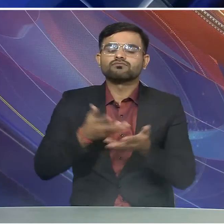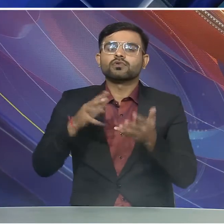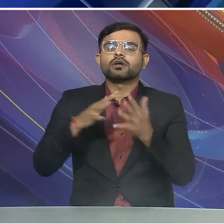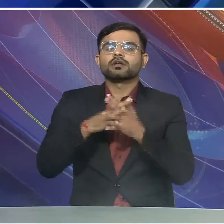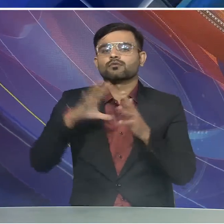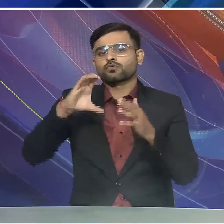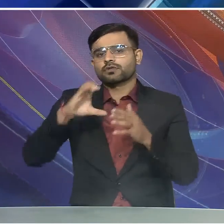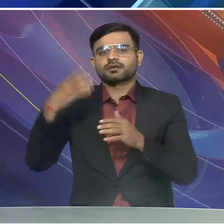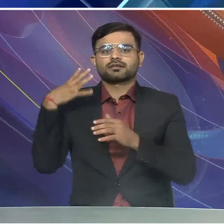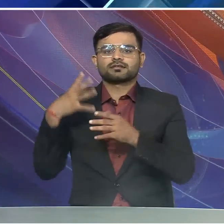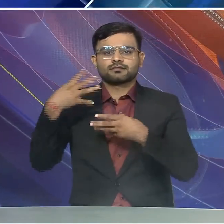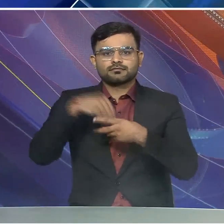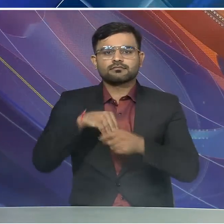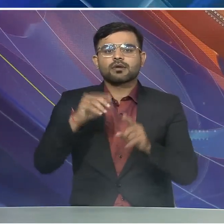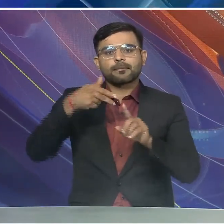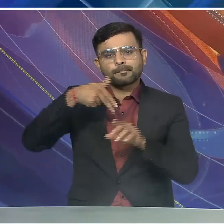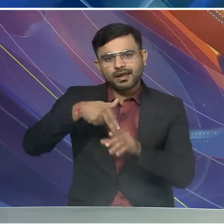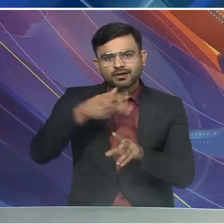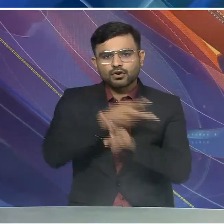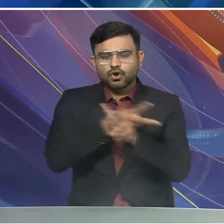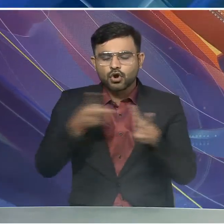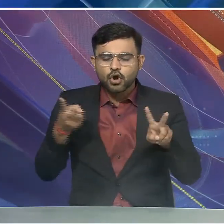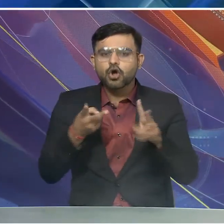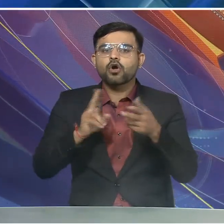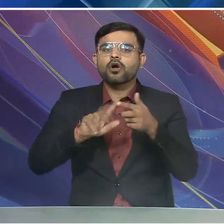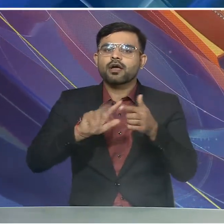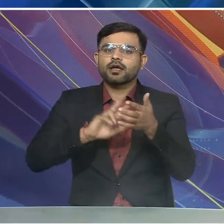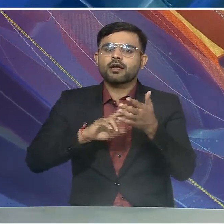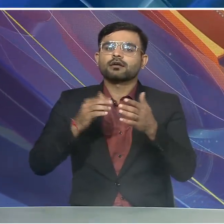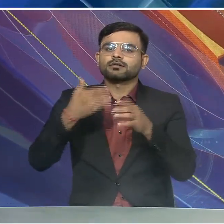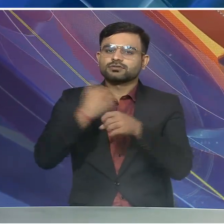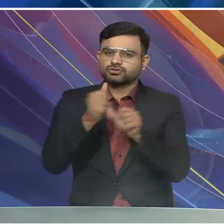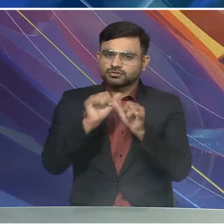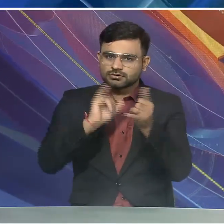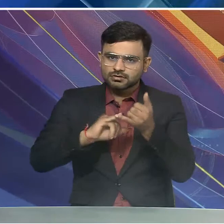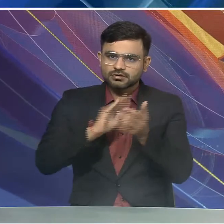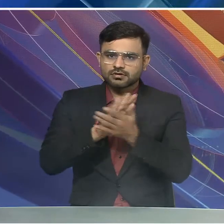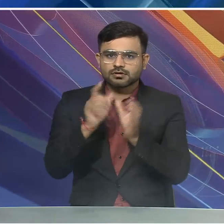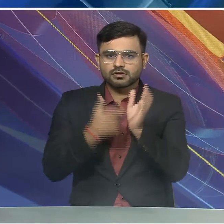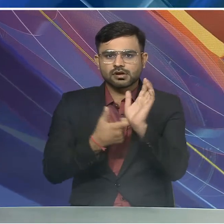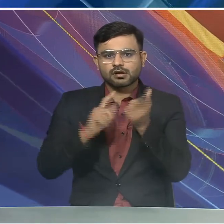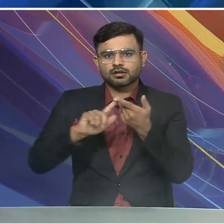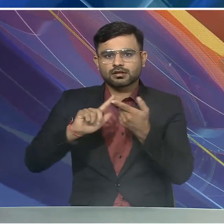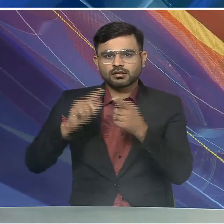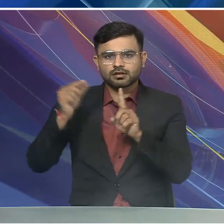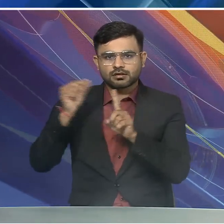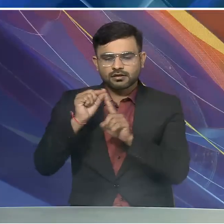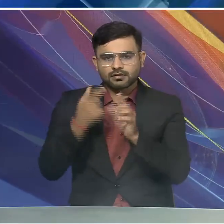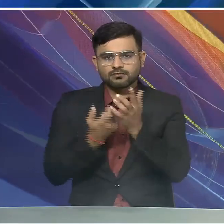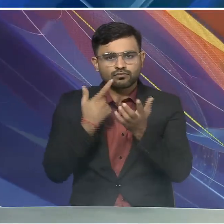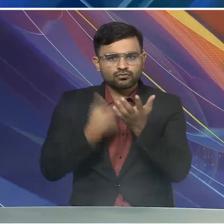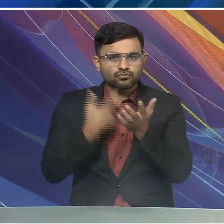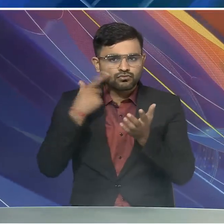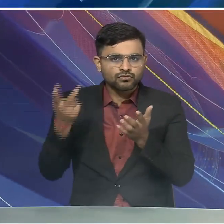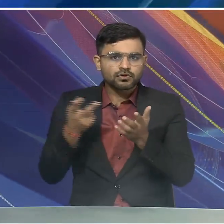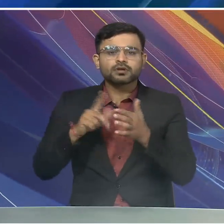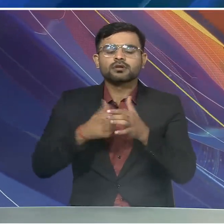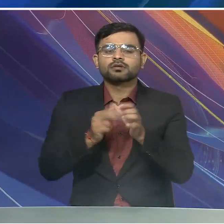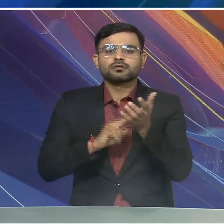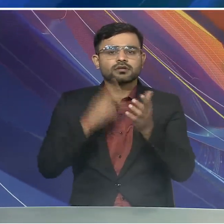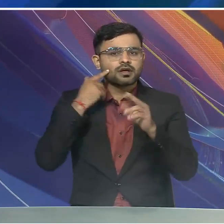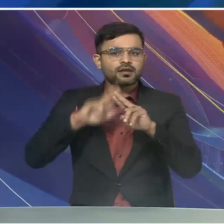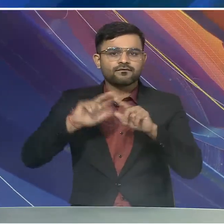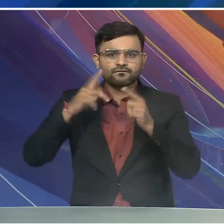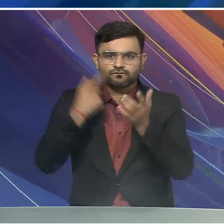में हो रही है पेट्रोलियम एवं प्राकृतिक गैस मंत्री हरदीप पुरी और अमेरिका की ऊर्जा सचिव जेनिफर ग्रैंडहोम इस